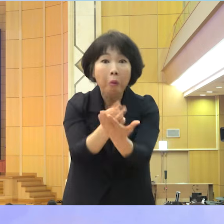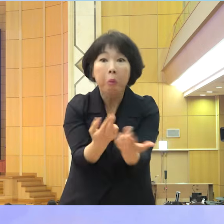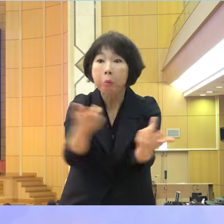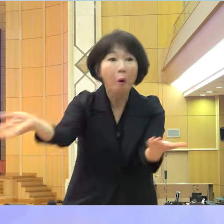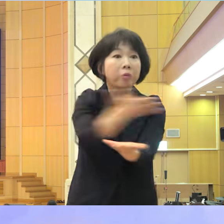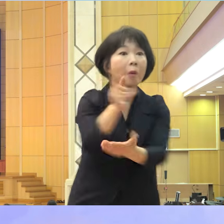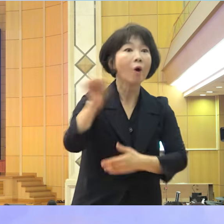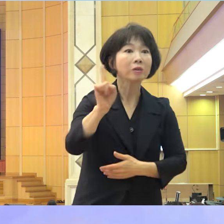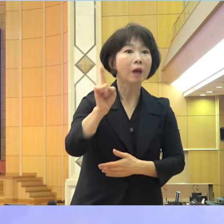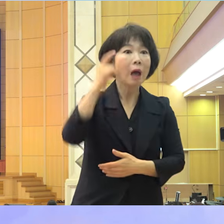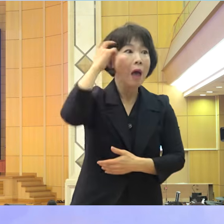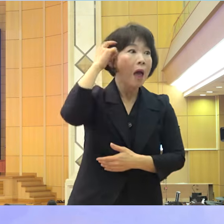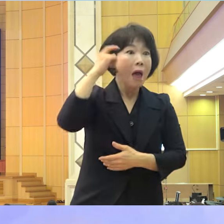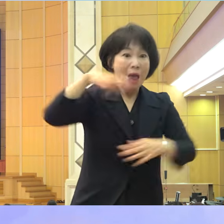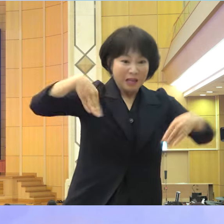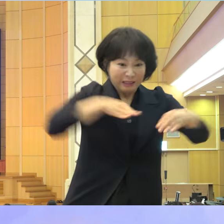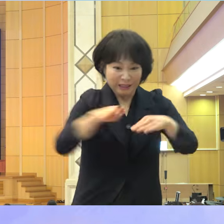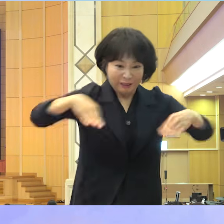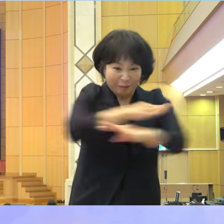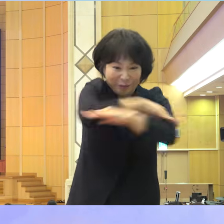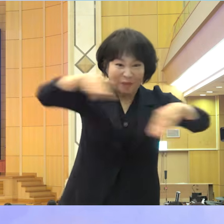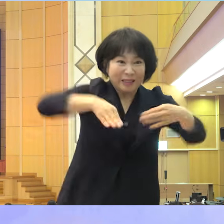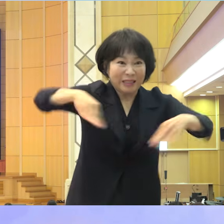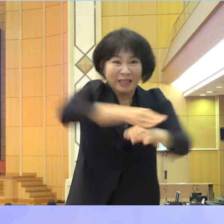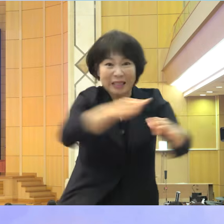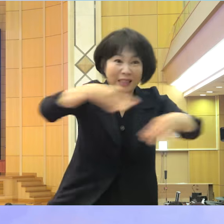막 엉켜가지고 어떨 때면 너무너무 불안해.